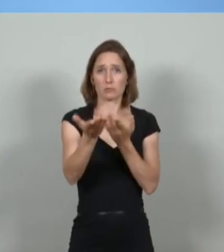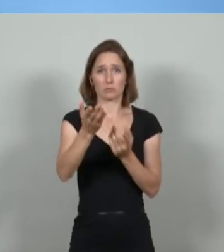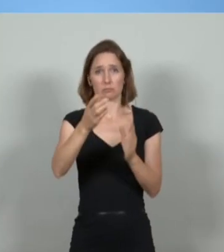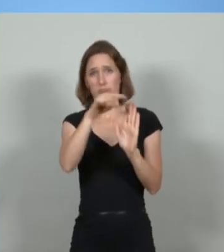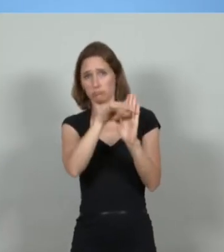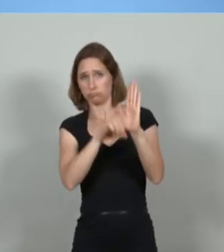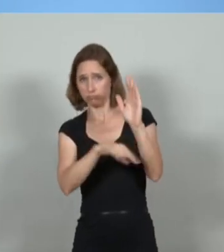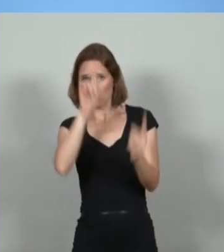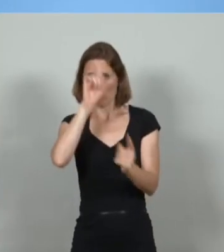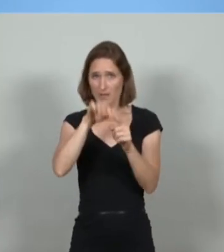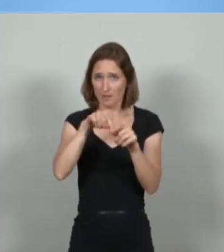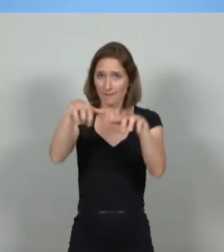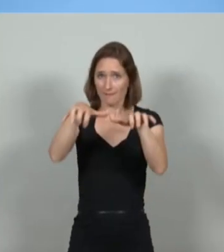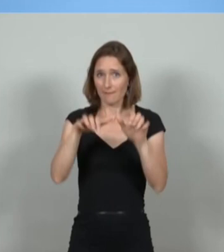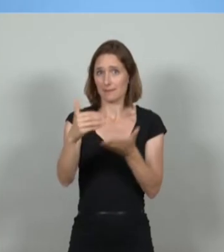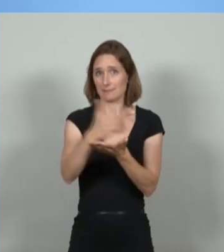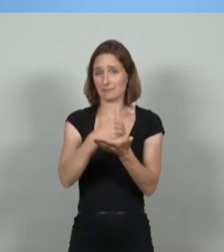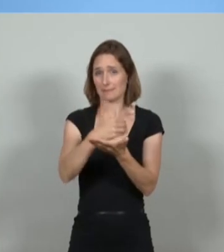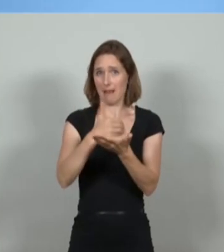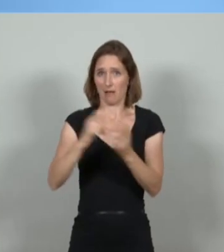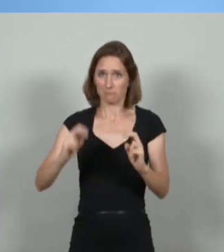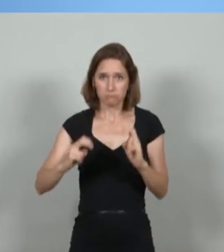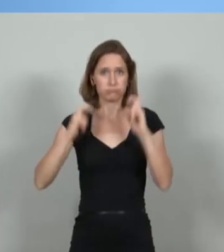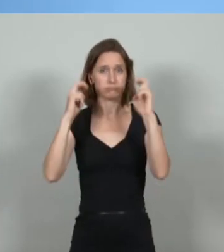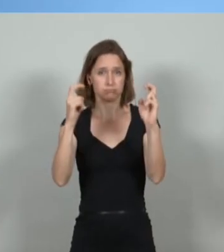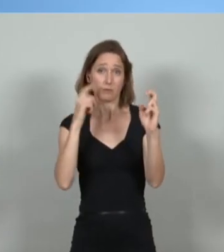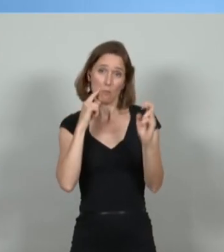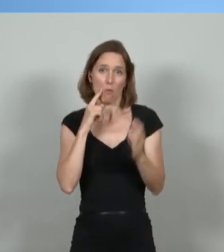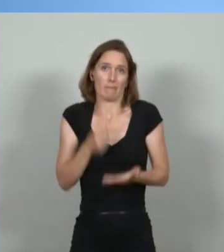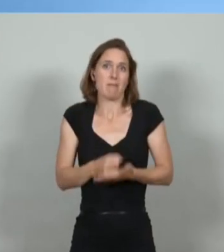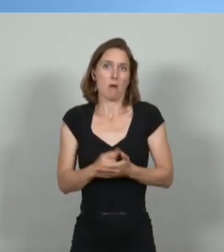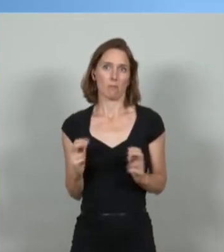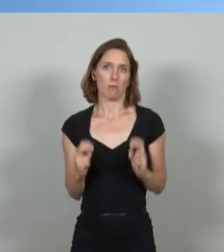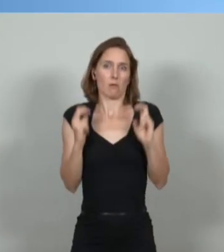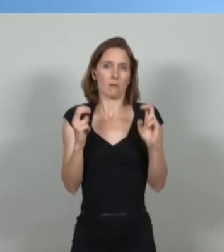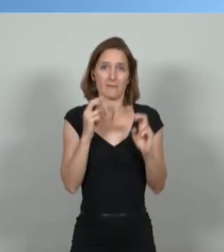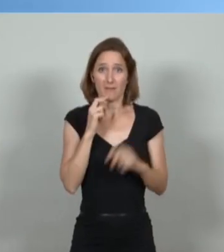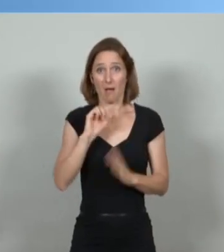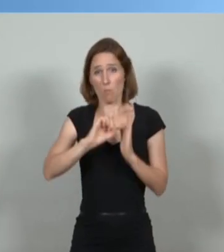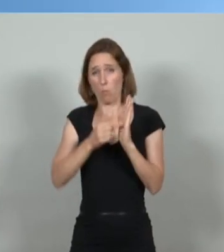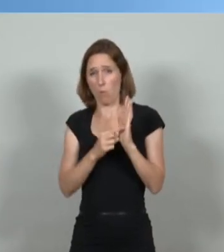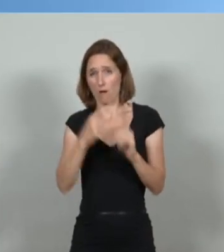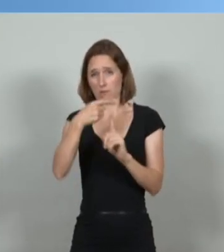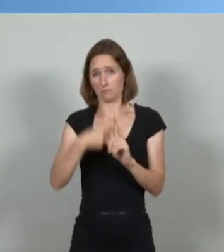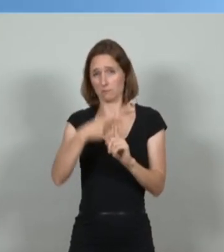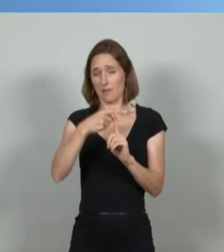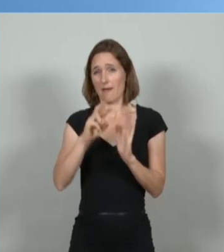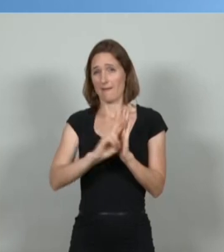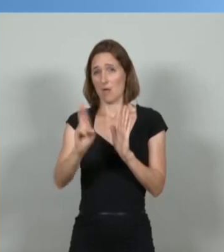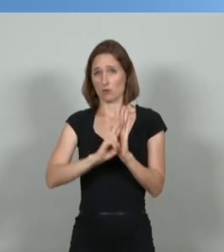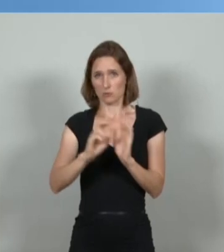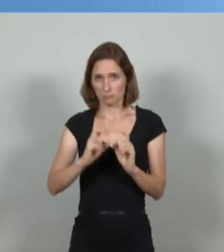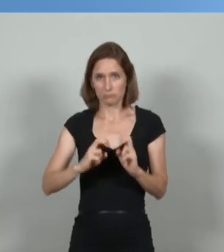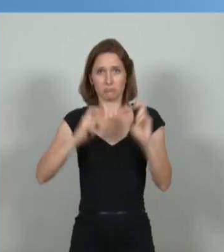fonction publique particulièrement pour les salaires les plus bas une augmentation de 1,5 % du point d'indice des fonctionnaires